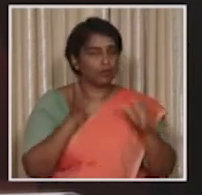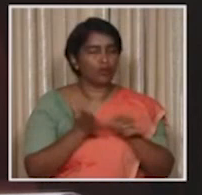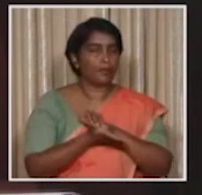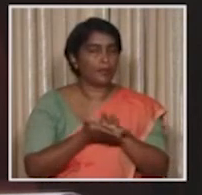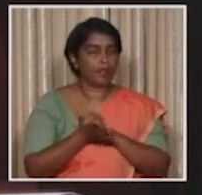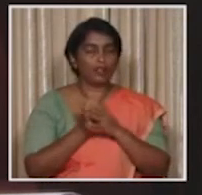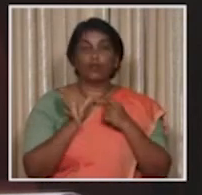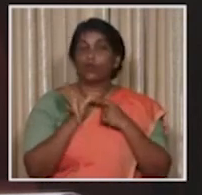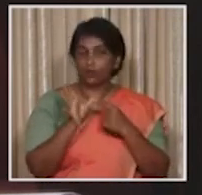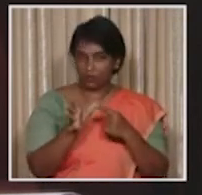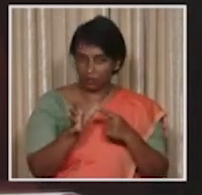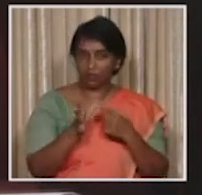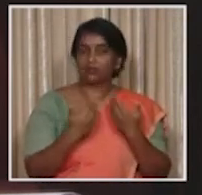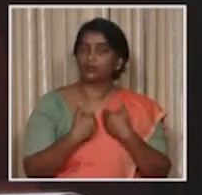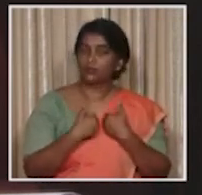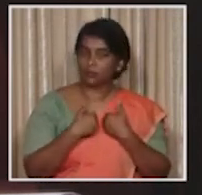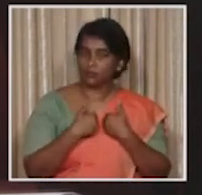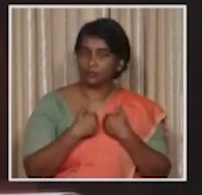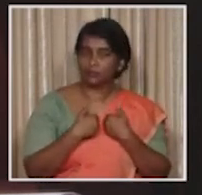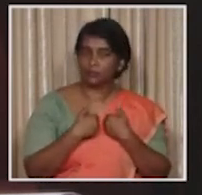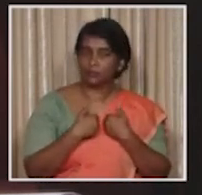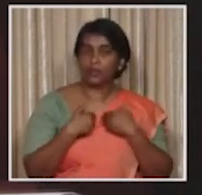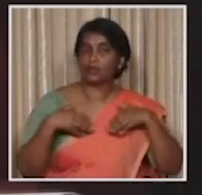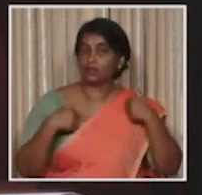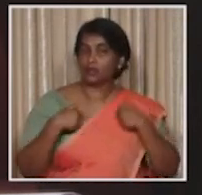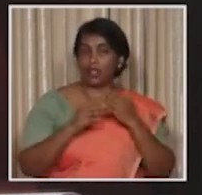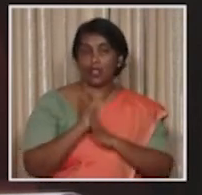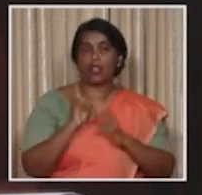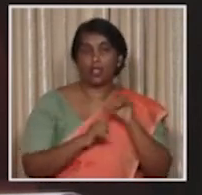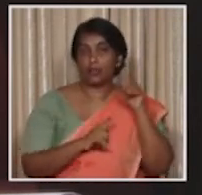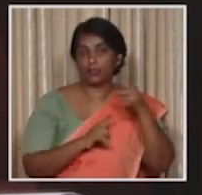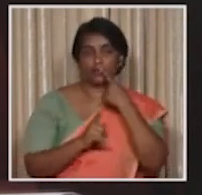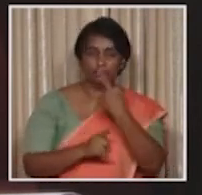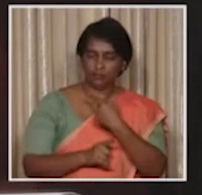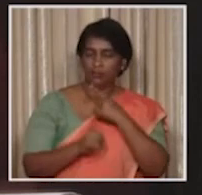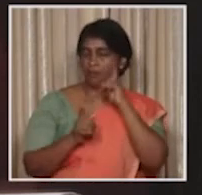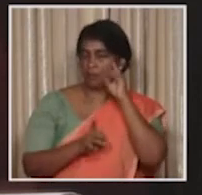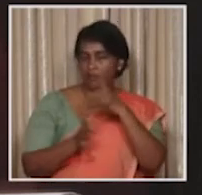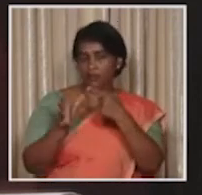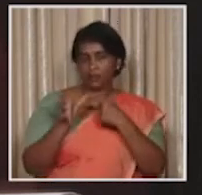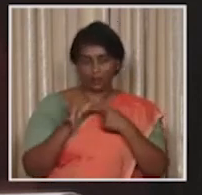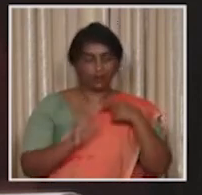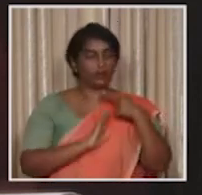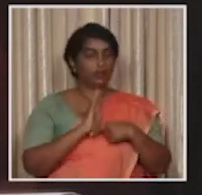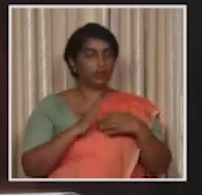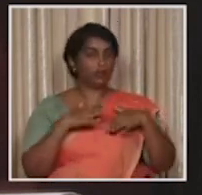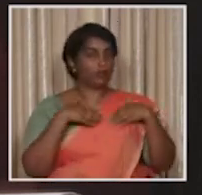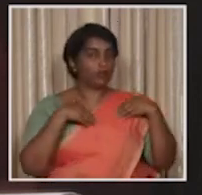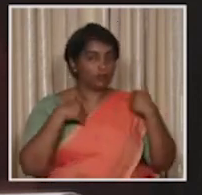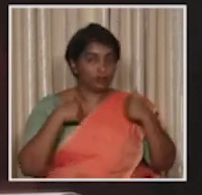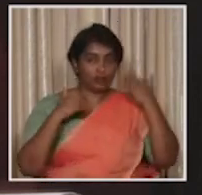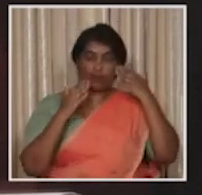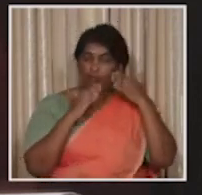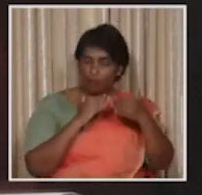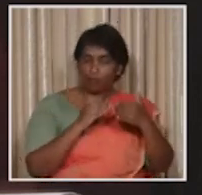පිළිතුරු අපි සෞඛ්‍ය අමාත්‍යවරයාගෙන් බලාපොරොත්තු වෙනවා. මෙරට සෞඛ්‍ය ක්ෂේත්‍රය තුළ මේ